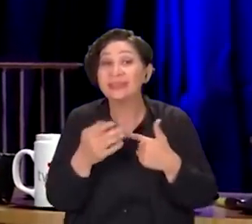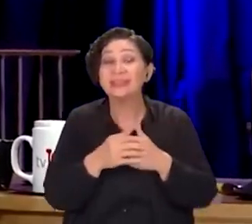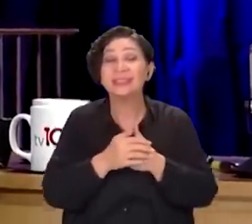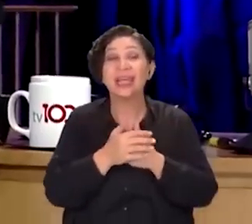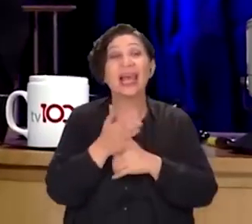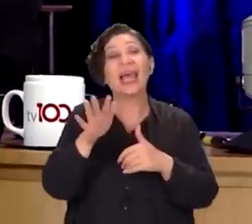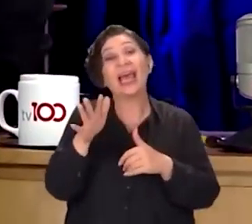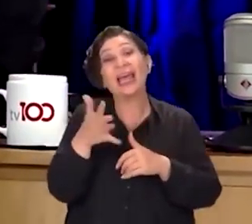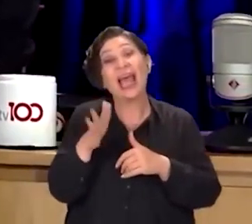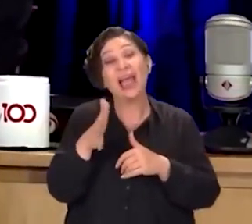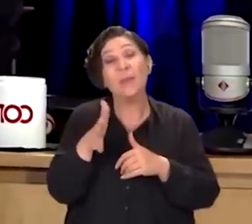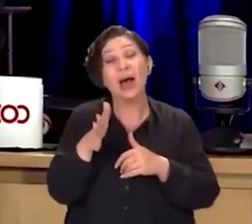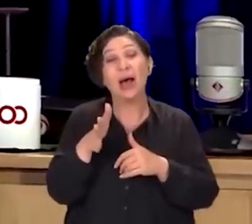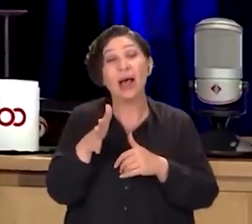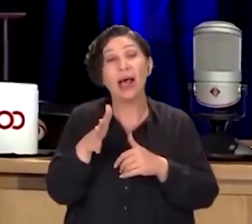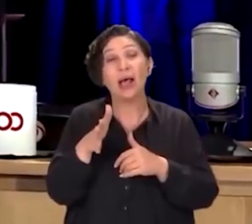galiba